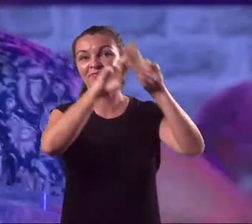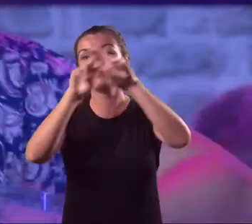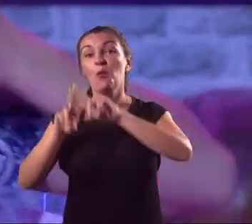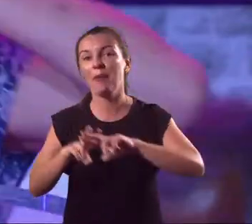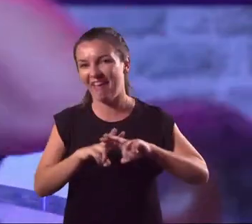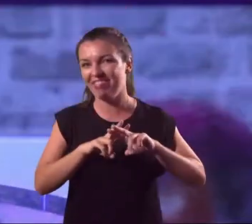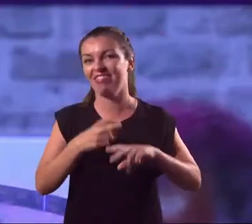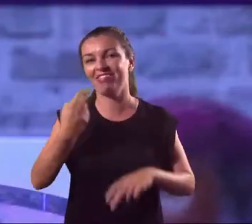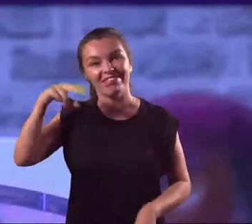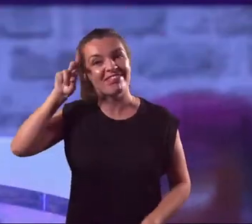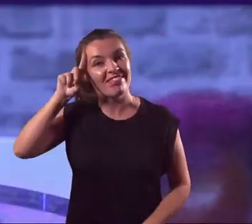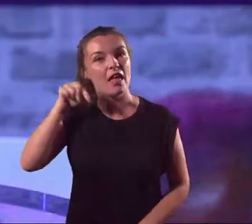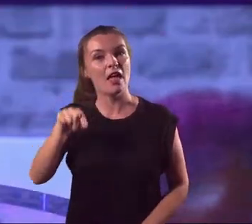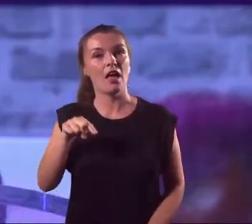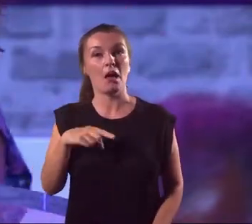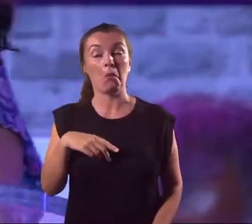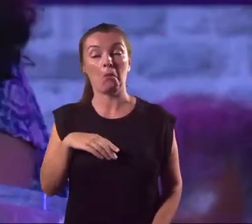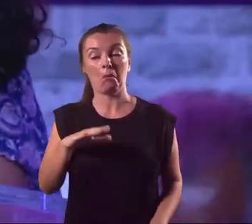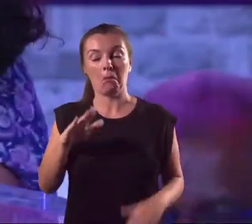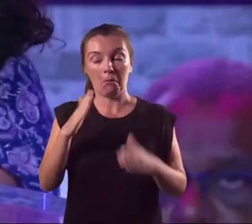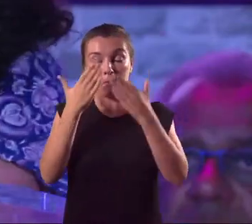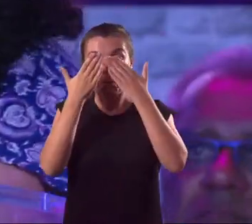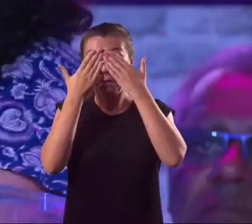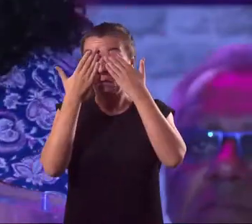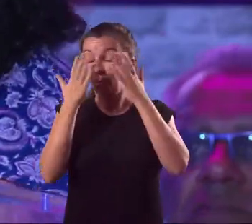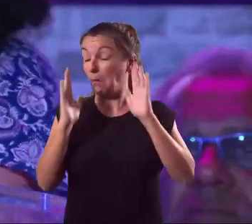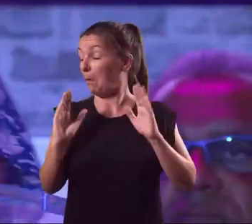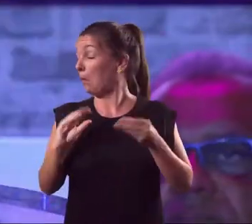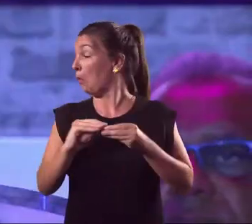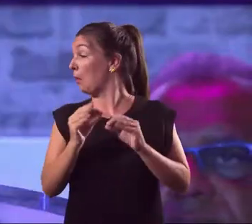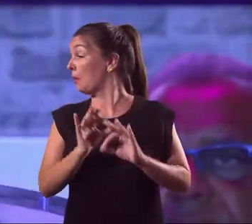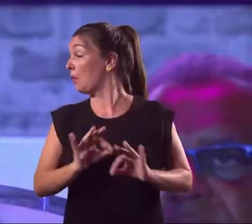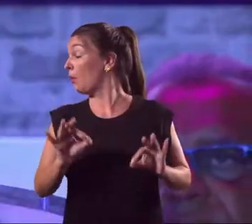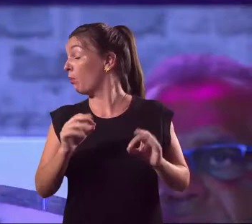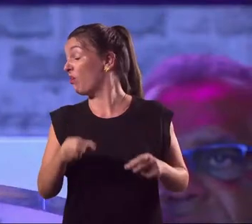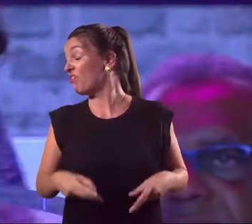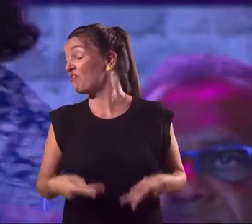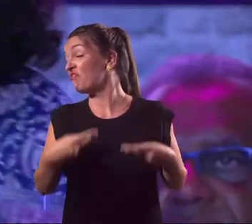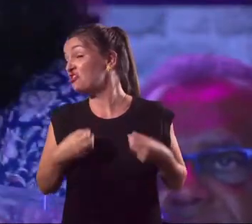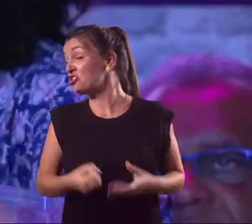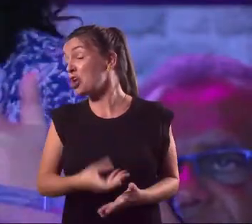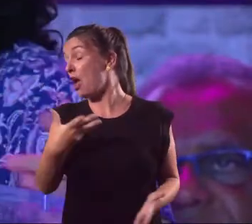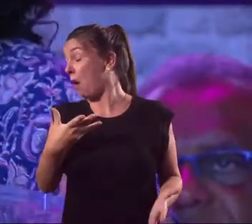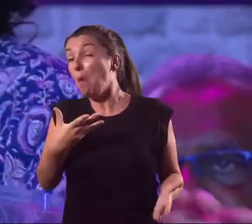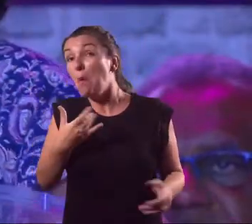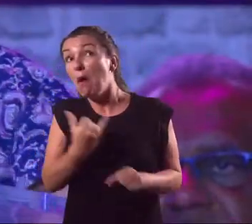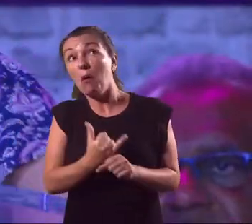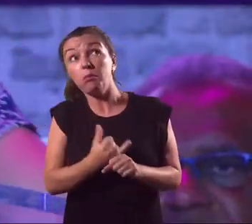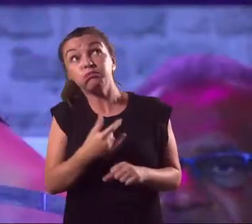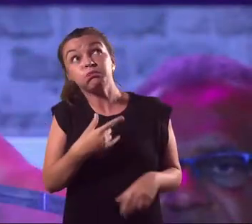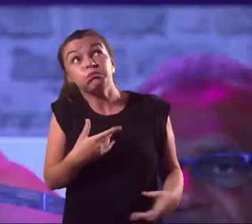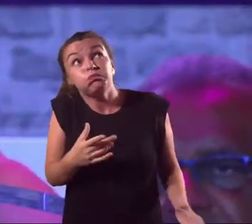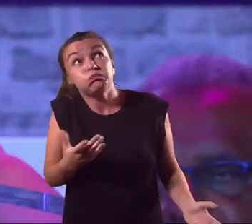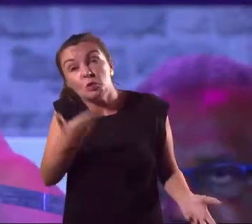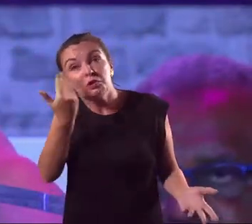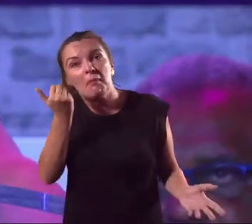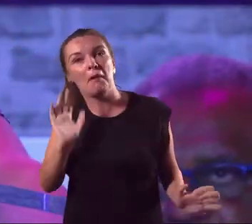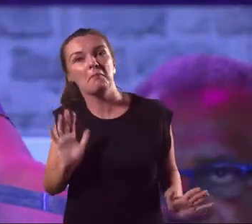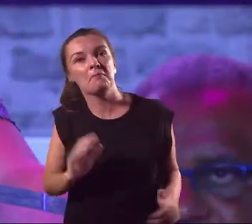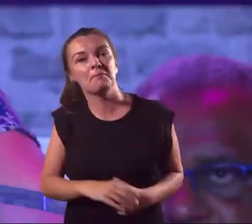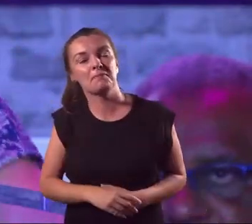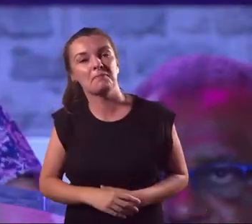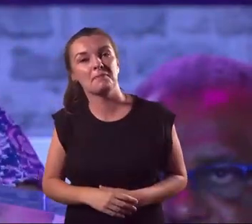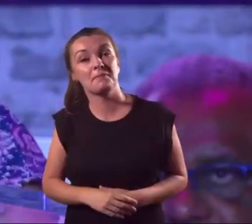qui refusent d'agir, qui se bouchent les yeux comme ça et qui se disent « Non, non, non, il n'y a pas de problème de vie chère dans les Outre-mer, je ne vois pas du tout de quoi vous parlez. »